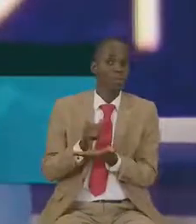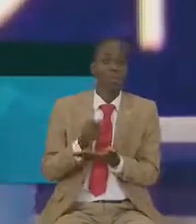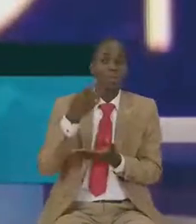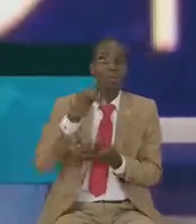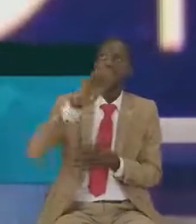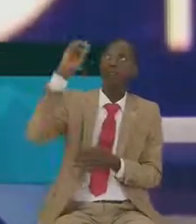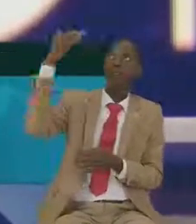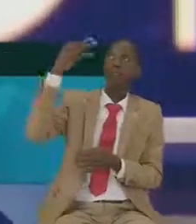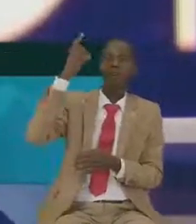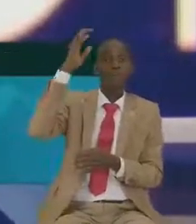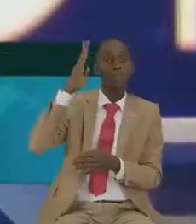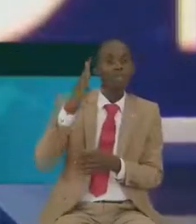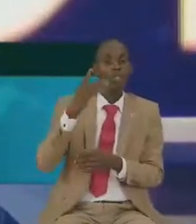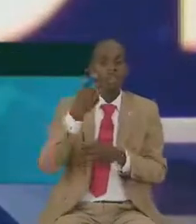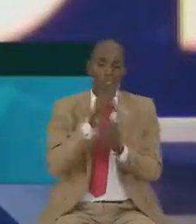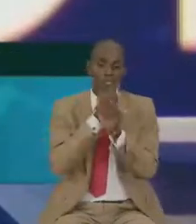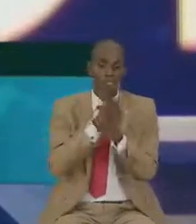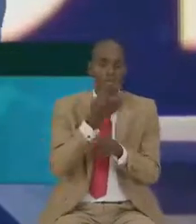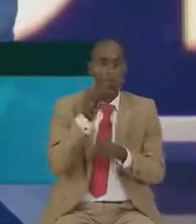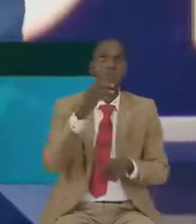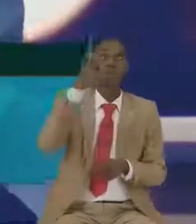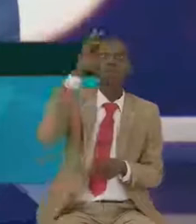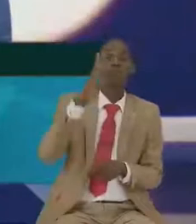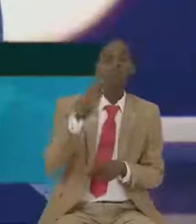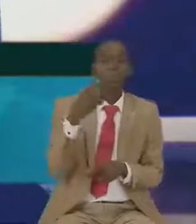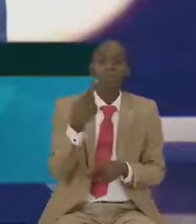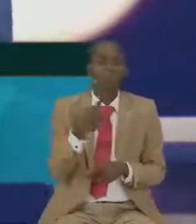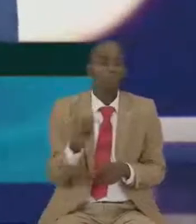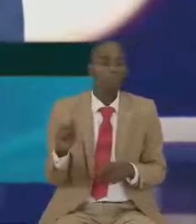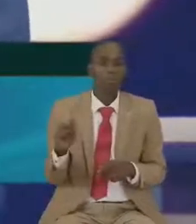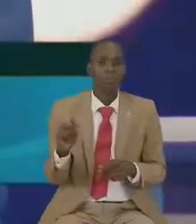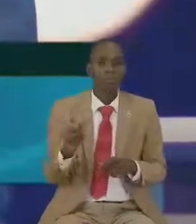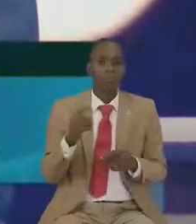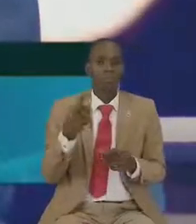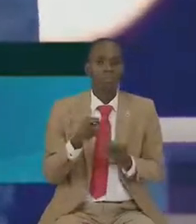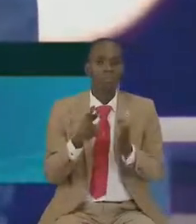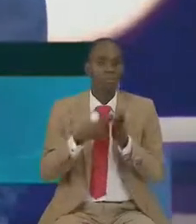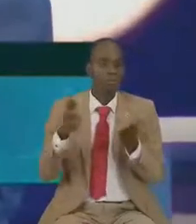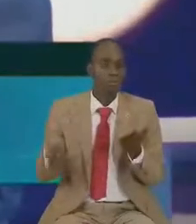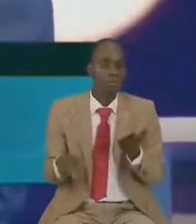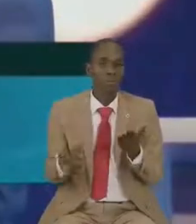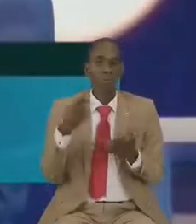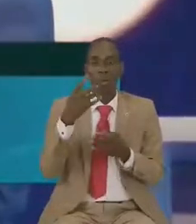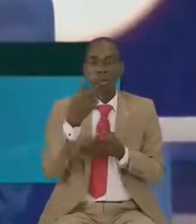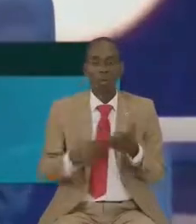La grâce de Dieu, source de salut pour tous. Le don de Dieu,